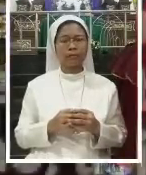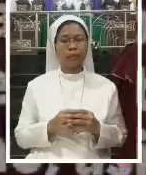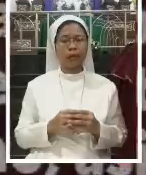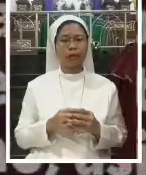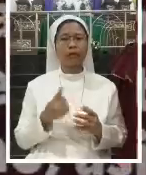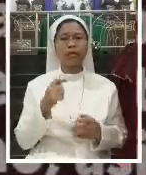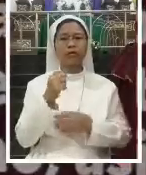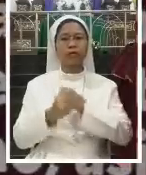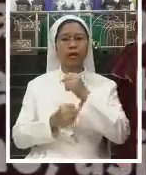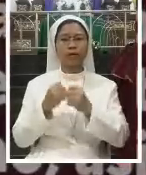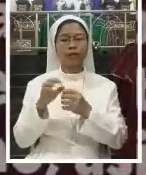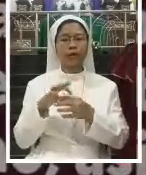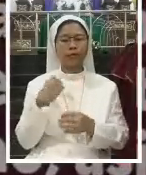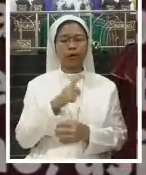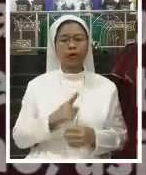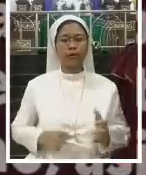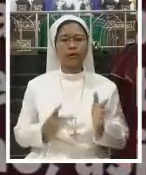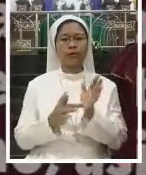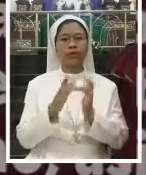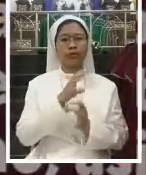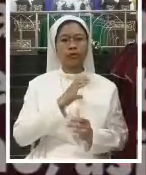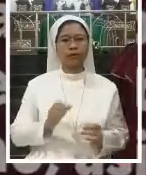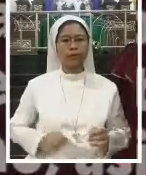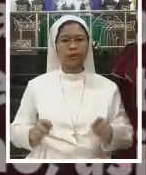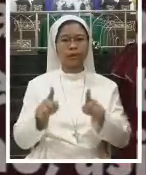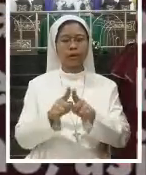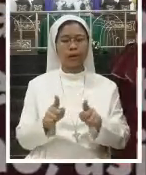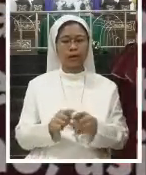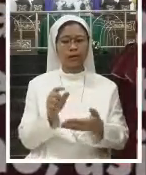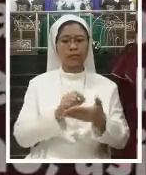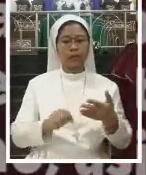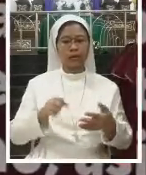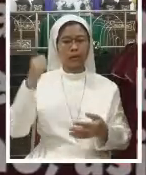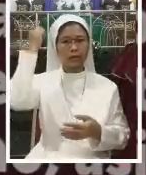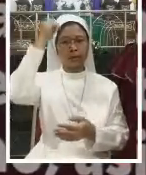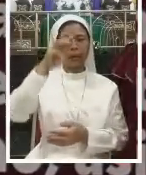Pasyon ni Hesukristong kagurangnan, susog kisan Mateo.